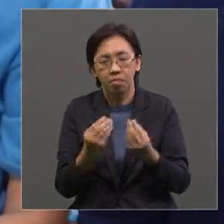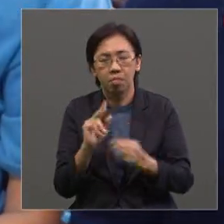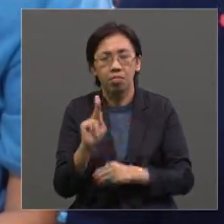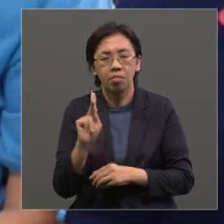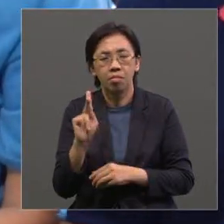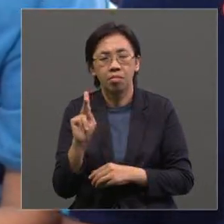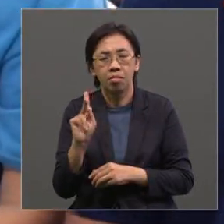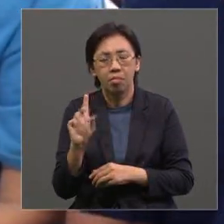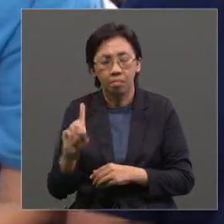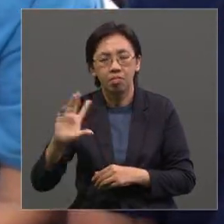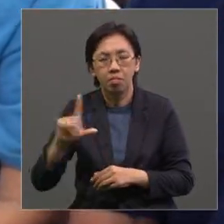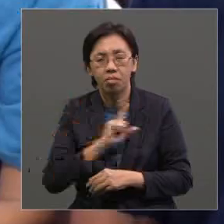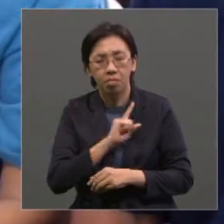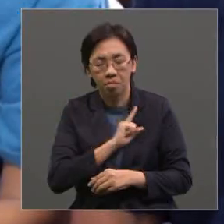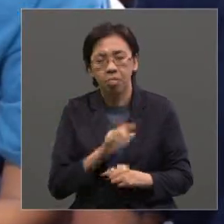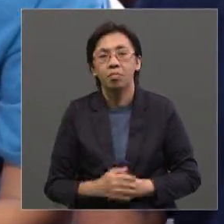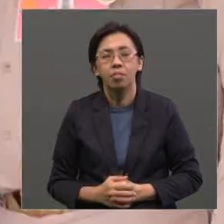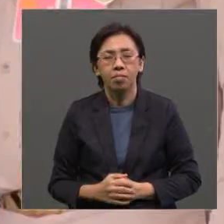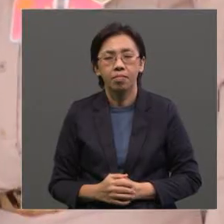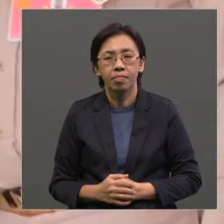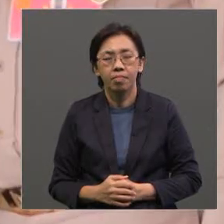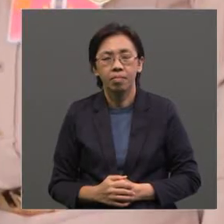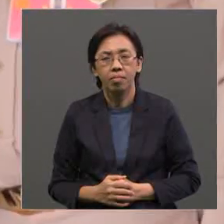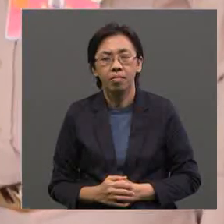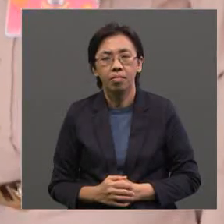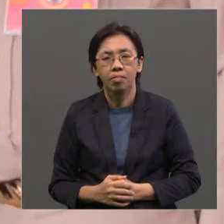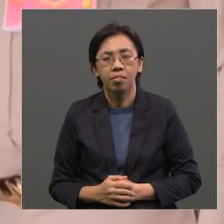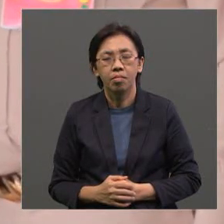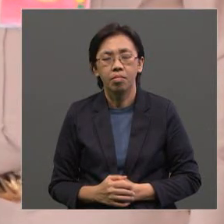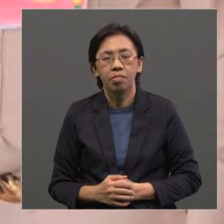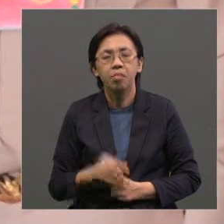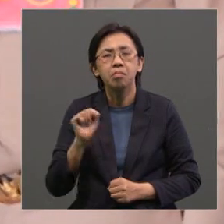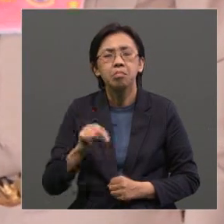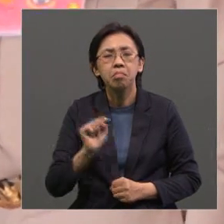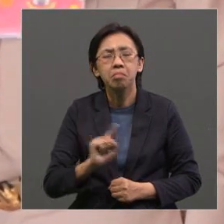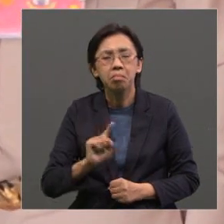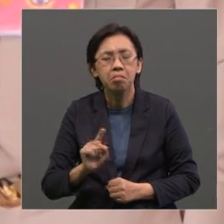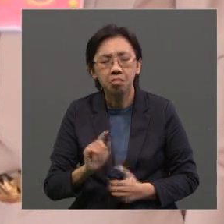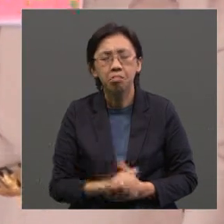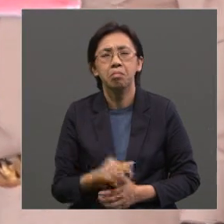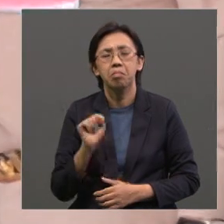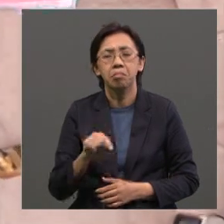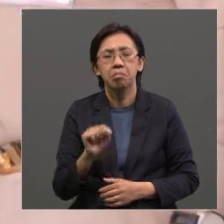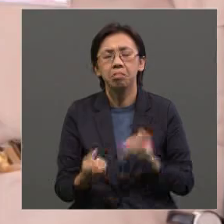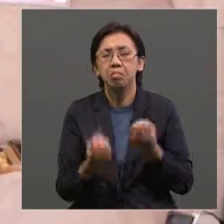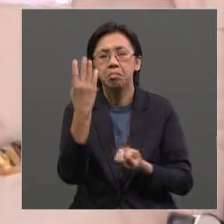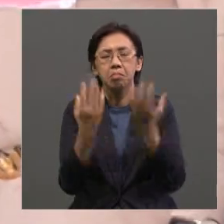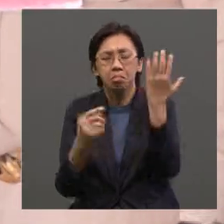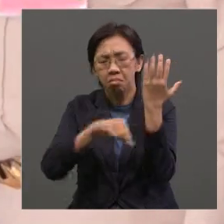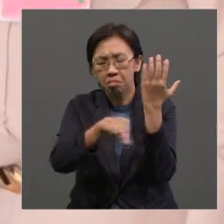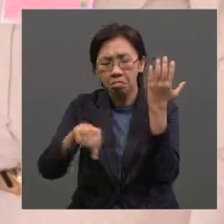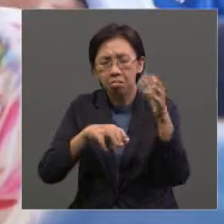ทช.สำหรับโครงการป่าในเมืองหรือว่าท่องป่าเลนนะถิ่นเกาะซิเรแลลิงอิงธรรมชาติ